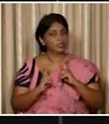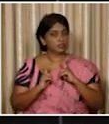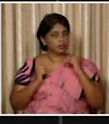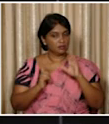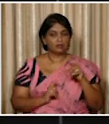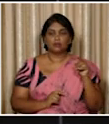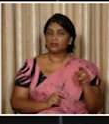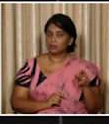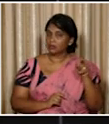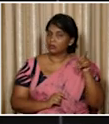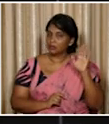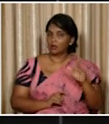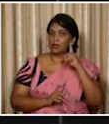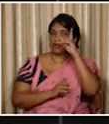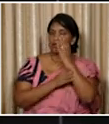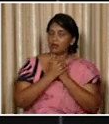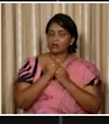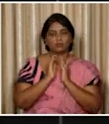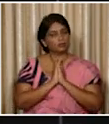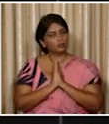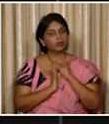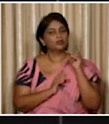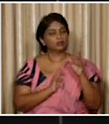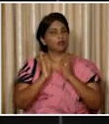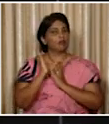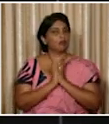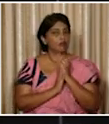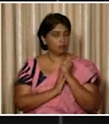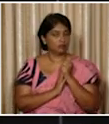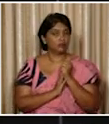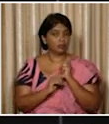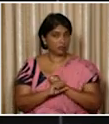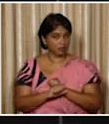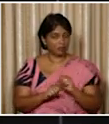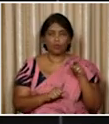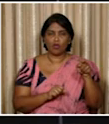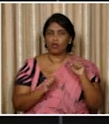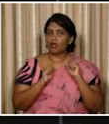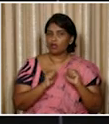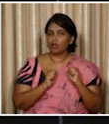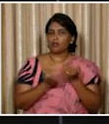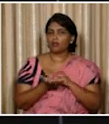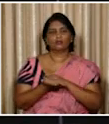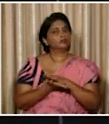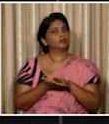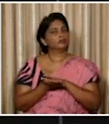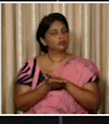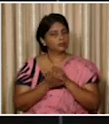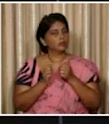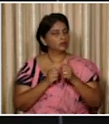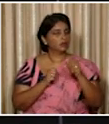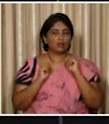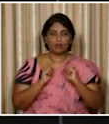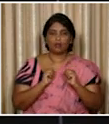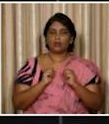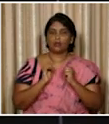ஒரு நல்லிணக்கம் பற்றி உங்களால் வாய்களிய கத்த முடியும்? ஆகவே நல்லிணக்கம் என்பது வெறுமனே பேச்சளவில் அல்ல, ஒரு